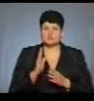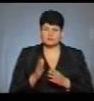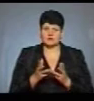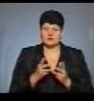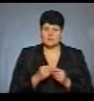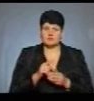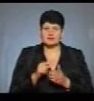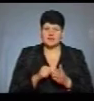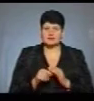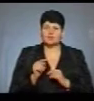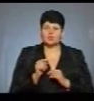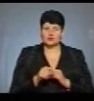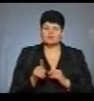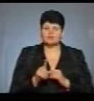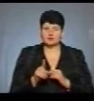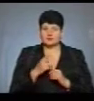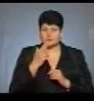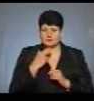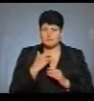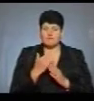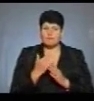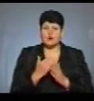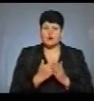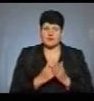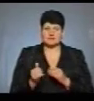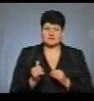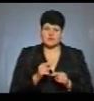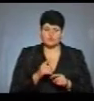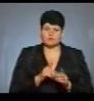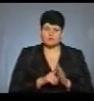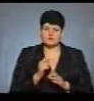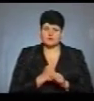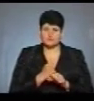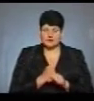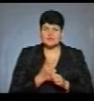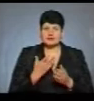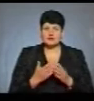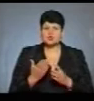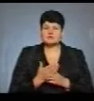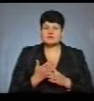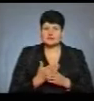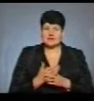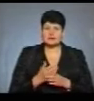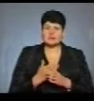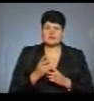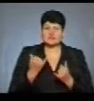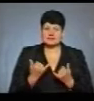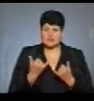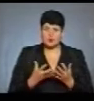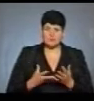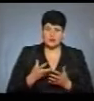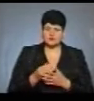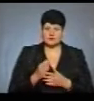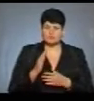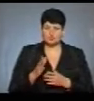Питання тільки в тому, щоб адаптувалося програмне забезпечення, воно вже запрацювало. Якщо субсидіанти чи пільговики зараз